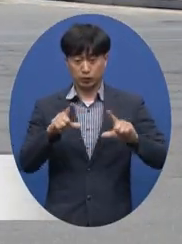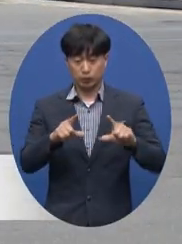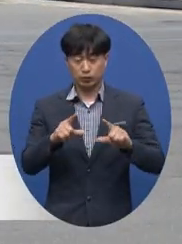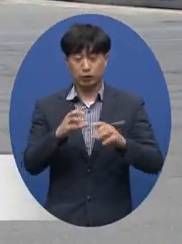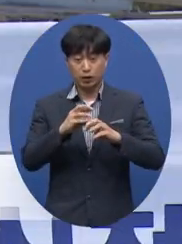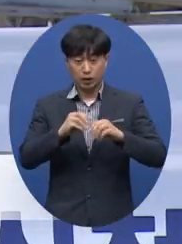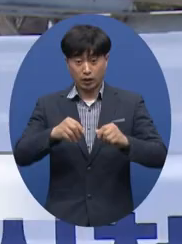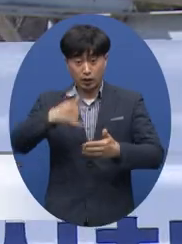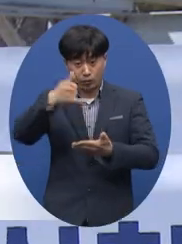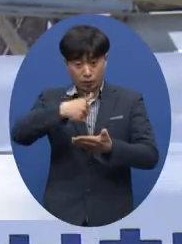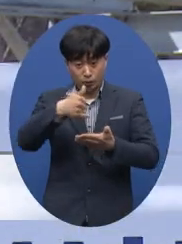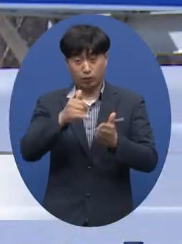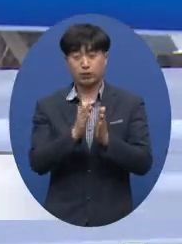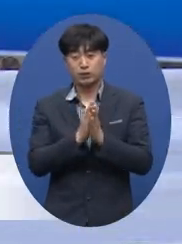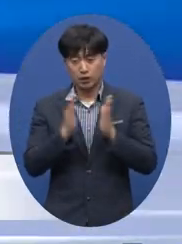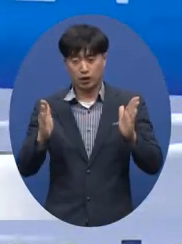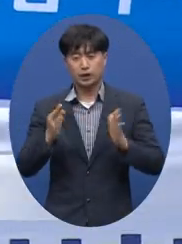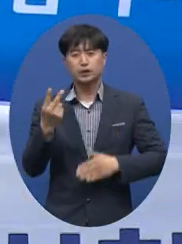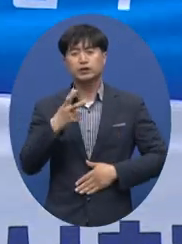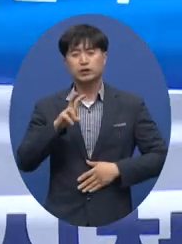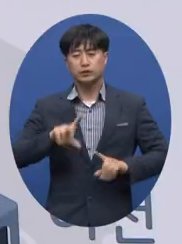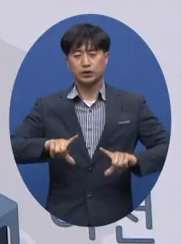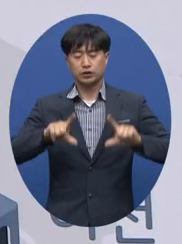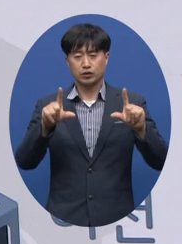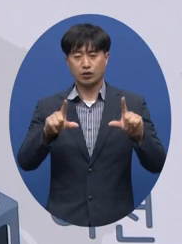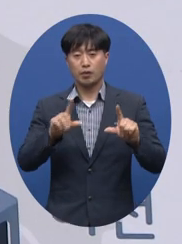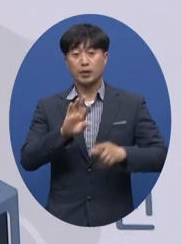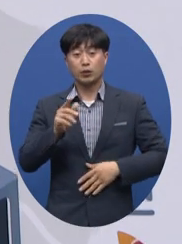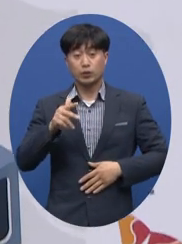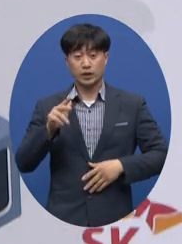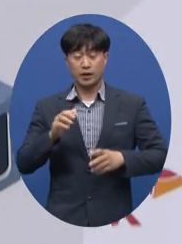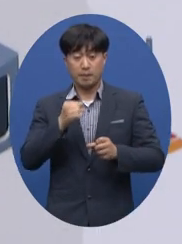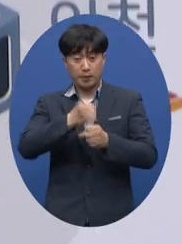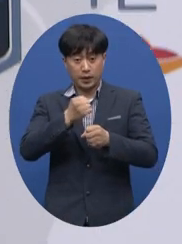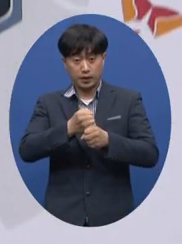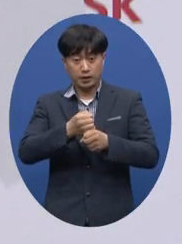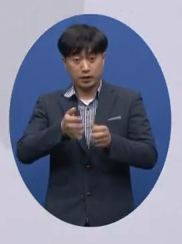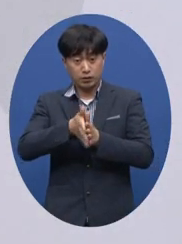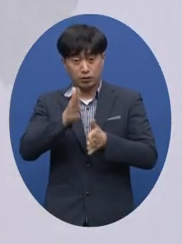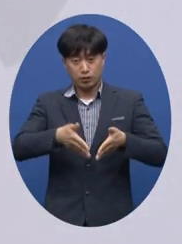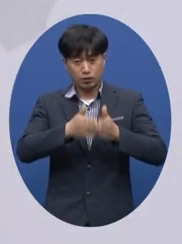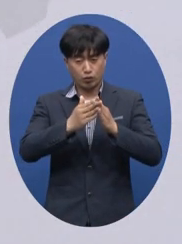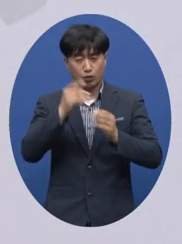마치고 2021년 부지공사, 2022년엔